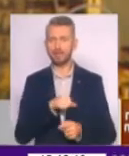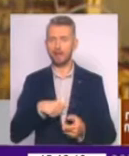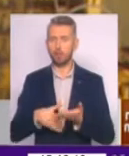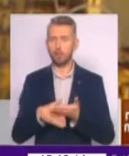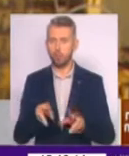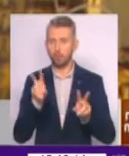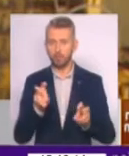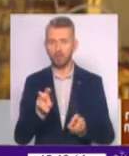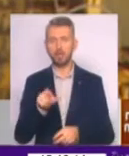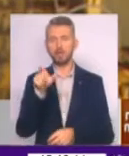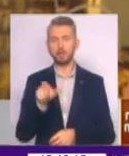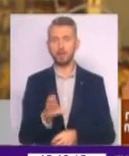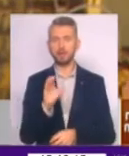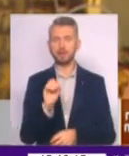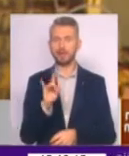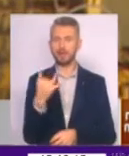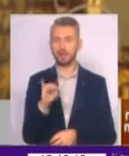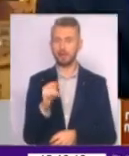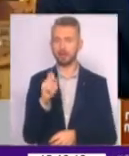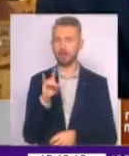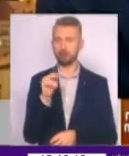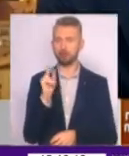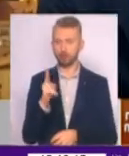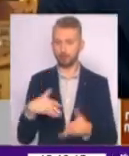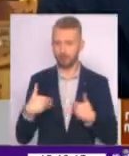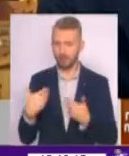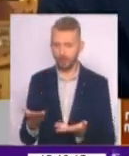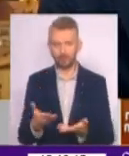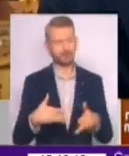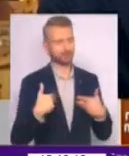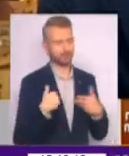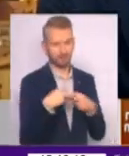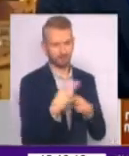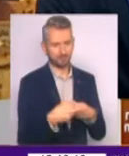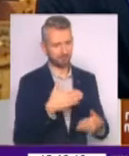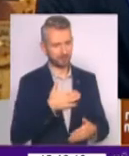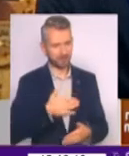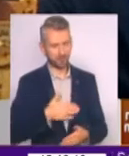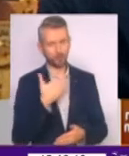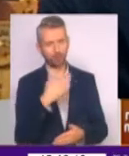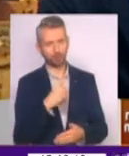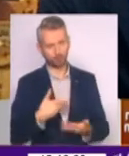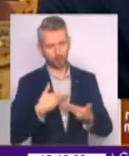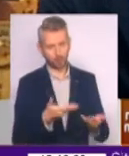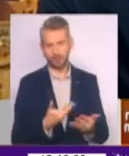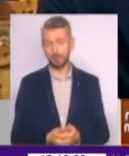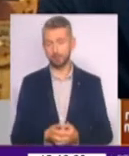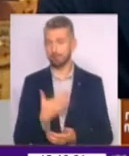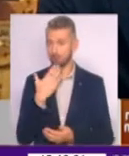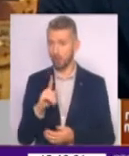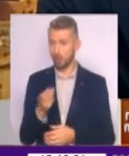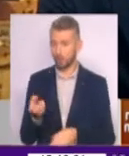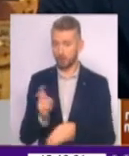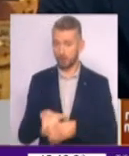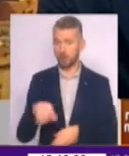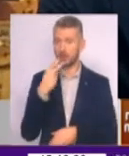пан Сергій Харчук. Пане Сергію, дуже рада вас вітати в нашій студії. Добрий день. Доброго дня, дякую, що запросили. Так, дуже дякую, що завітали. Всіх